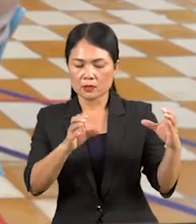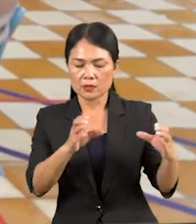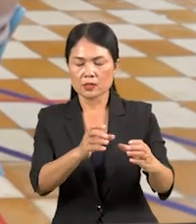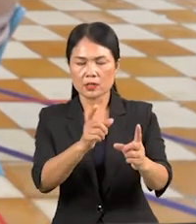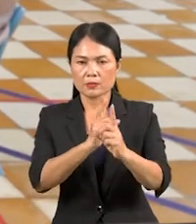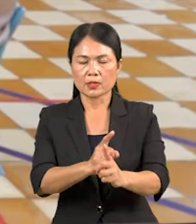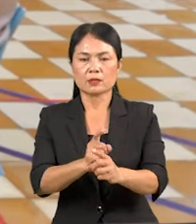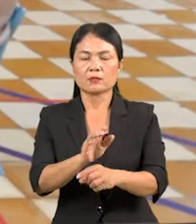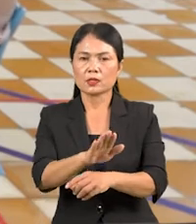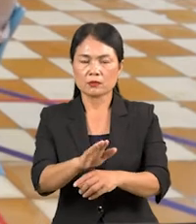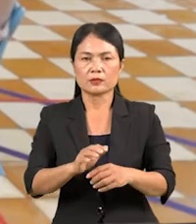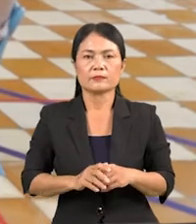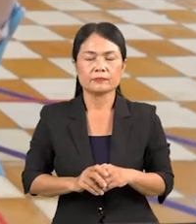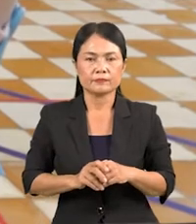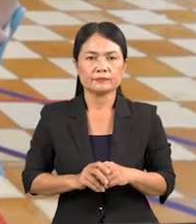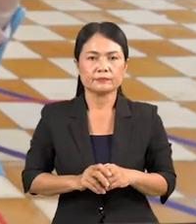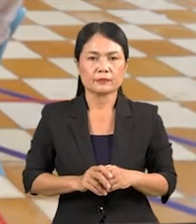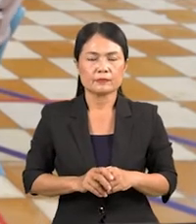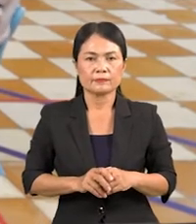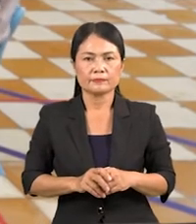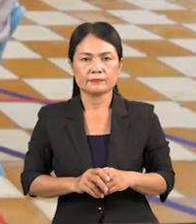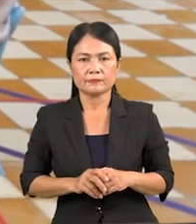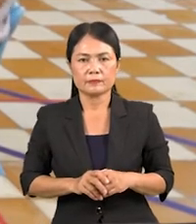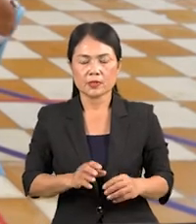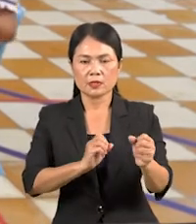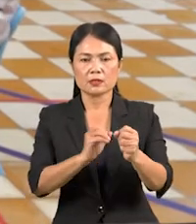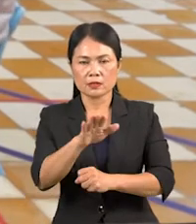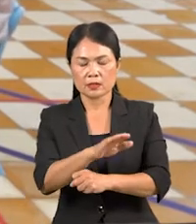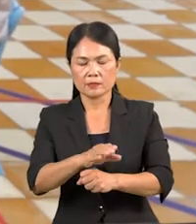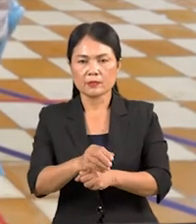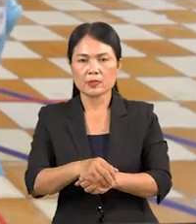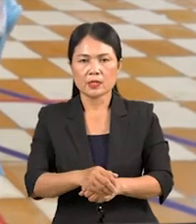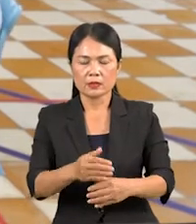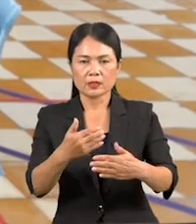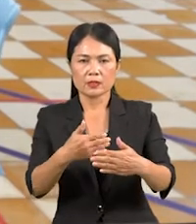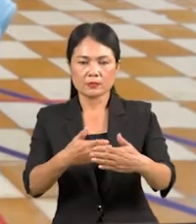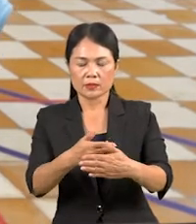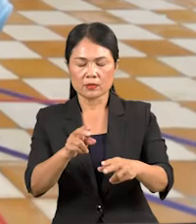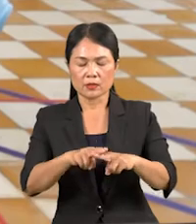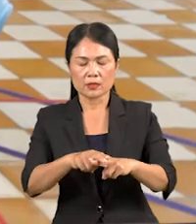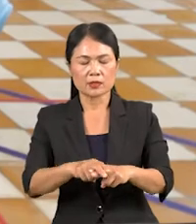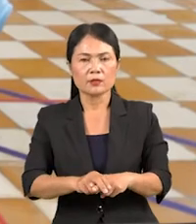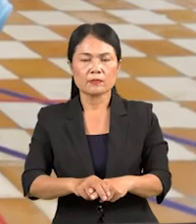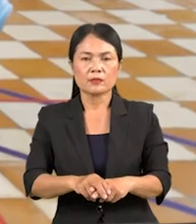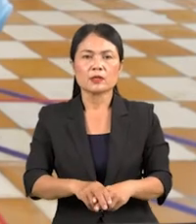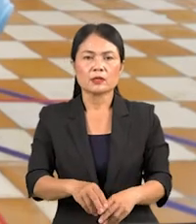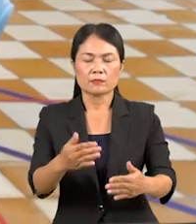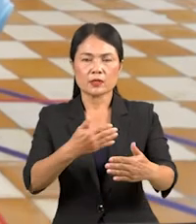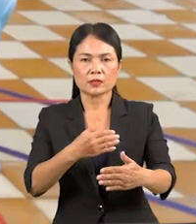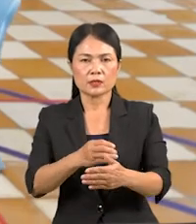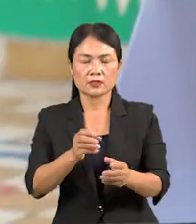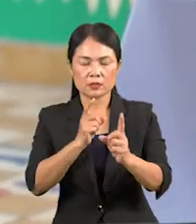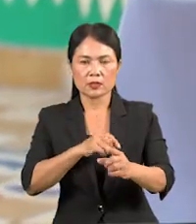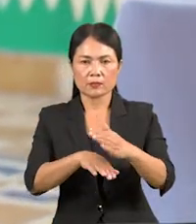ស់កូនណាដៃតោះឥឡូវចាប់ដើមកូនកូនខិតកៅអីទៅក្រោយកុំឲ្យលឺសូរណាកូនណាហើយចូលតាមក្រុមរប